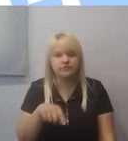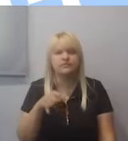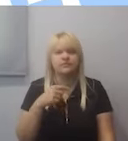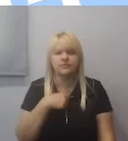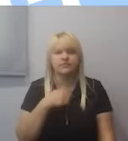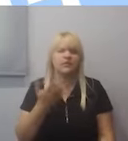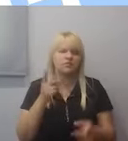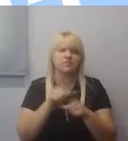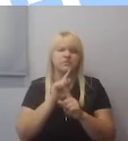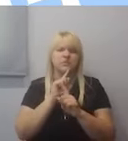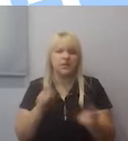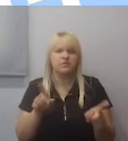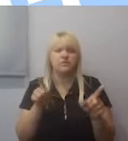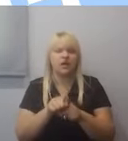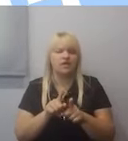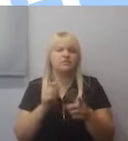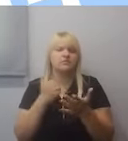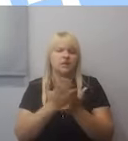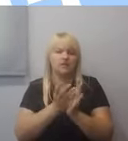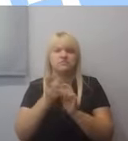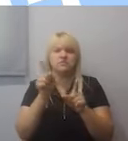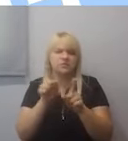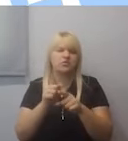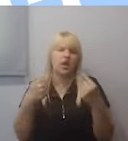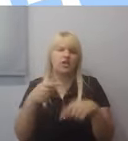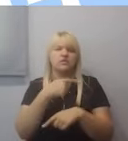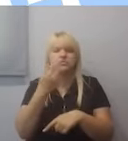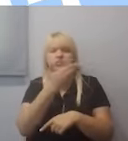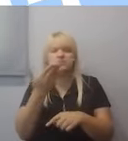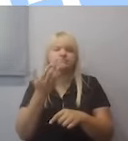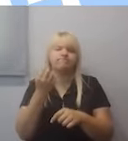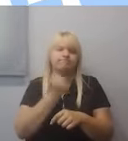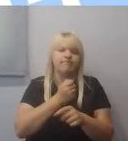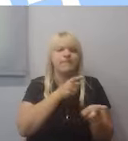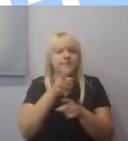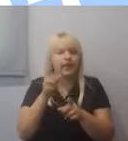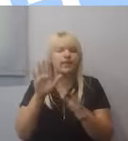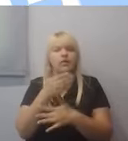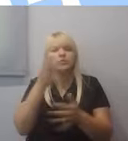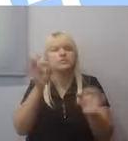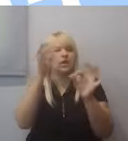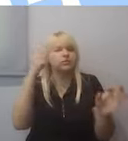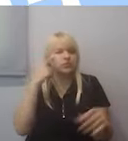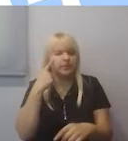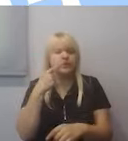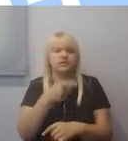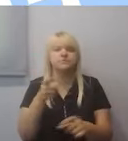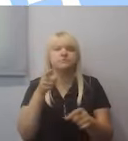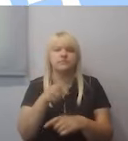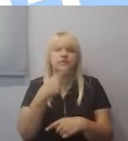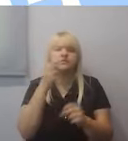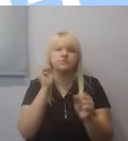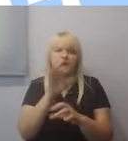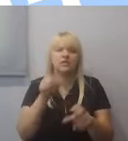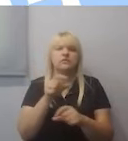daļēji tā pat laikārib gribu jūs pabaidīt lai sākat domāt ka te ir tas stāsts ja skaņas ātrums kaut